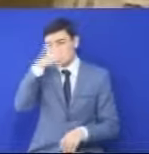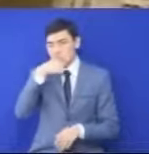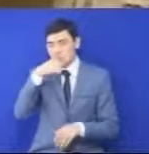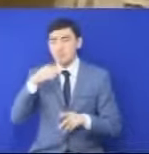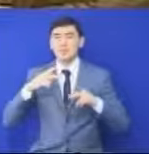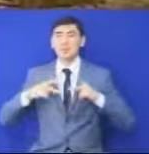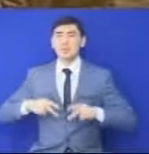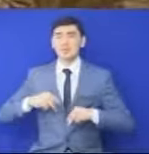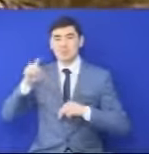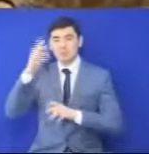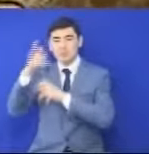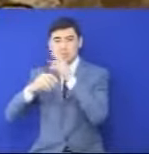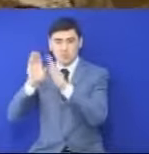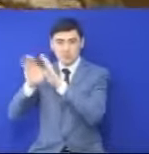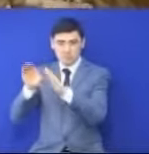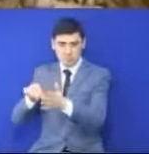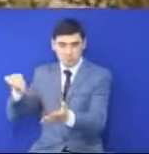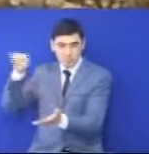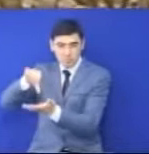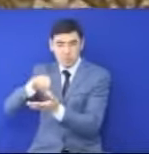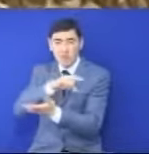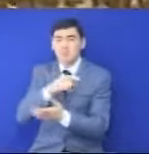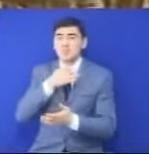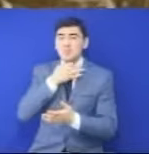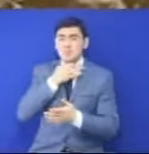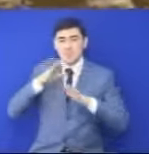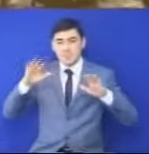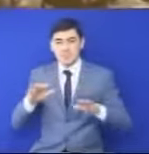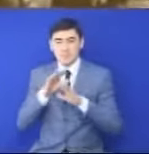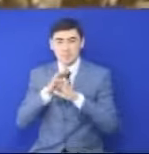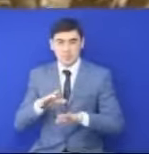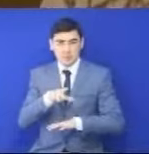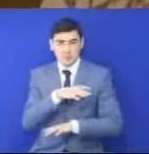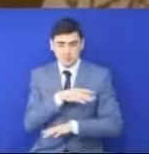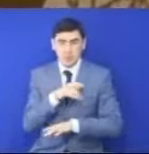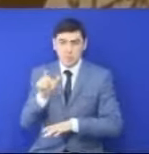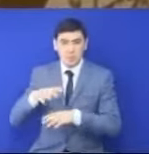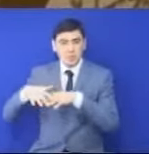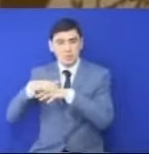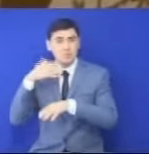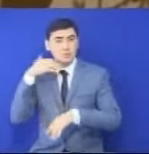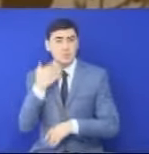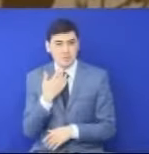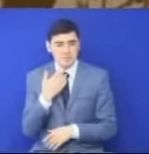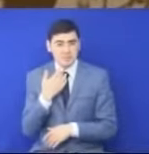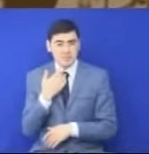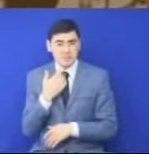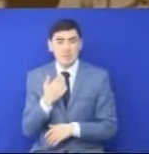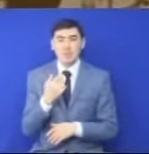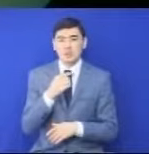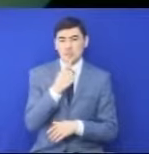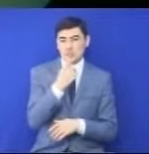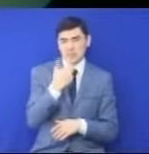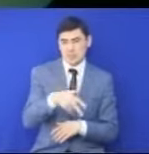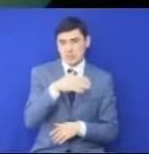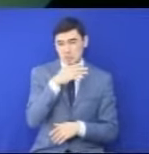талант, удивил критиков искусства широким диапазоном казахских песен и красотой голоса. В честь 130-летия выдающегося